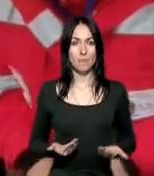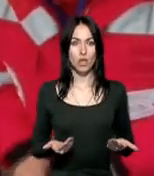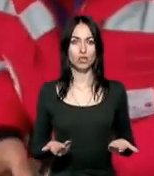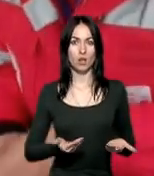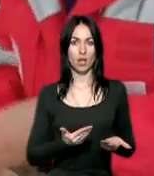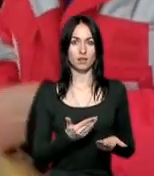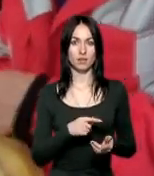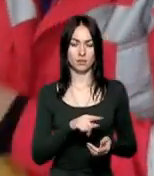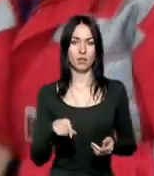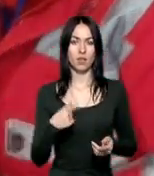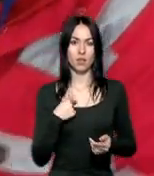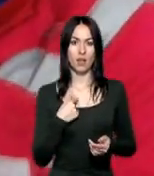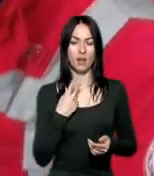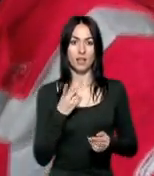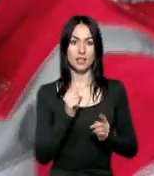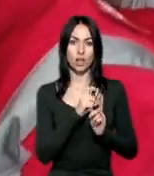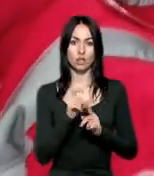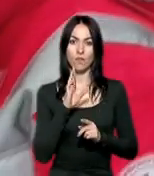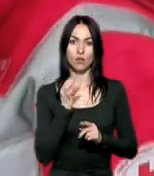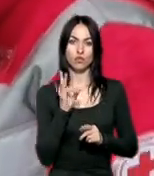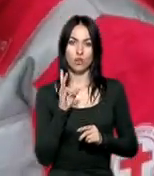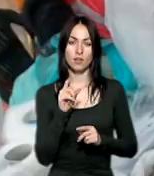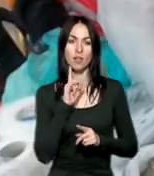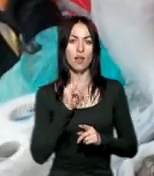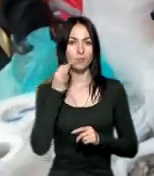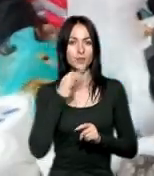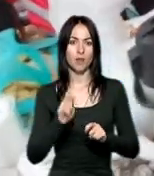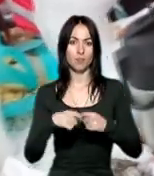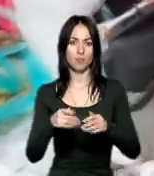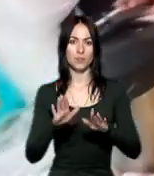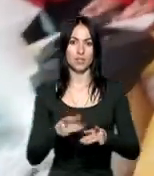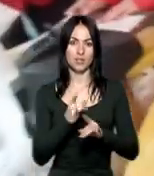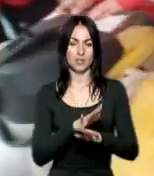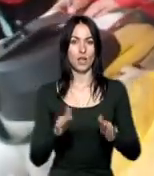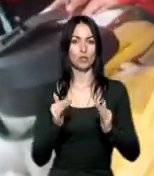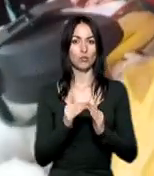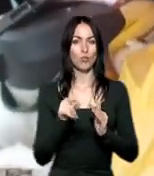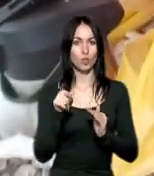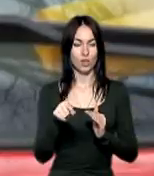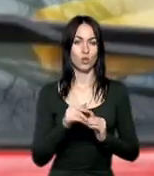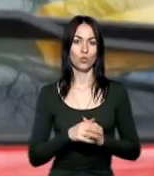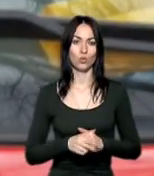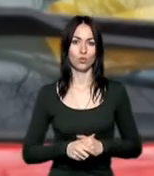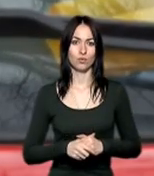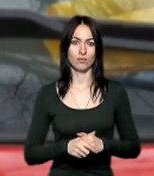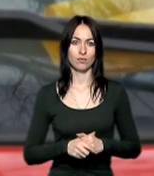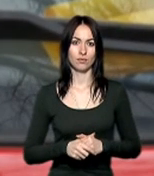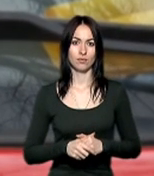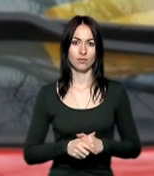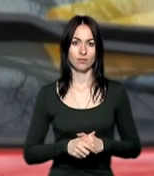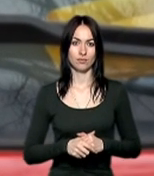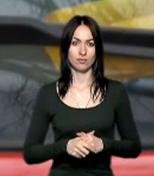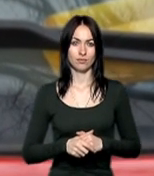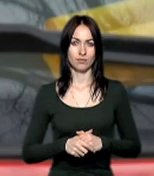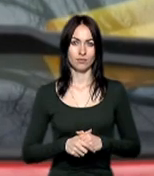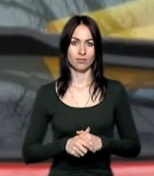Мешканці Харкова. Я дивлюся. За словами Шеніна, смаколики передали місцевому дитячому будинку. Дар'я Рудаченко, Михайло